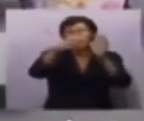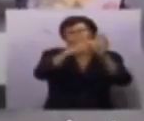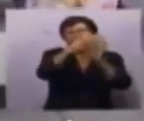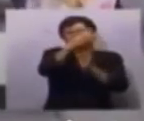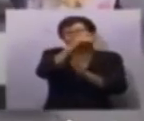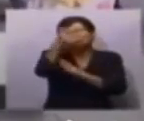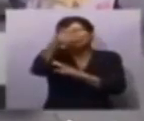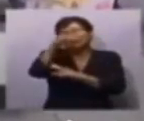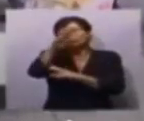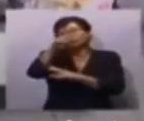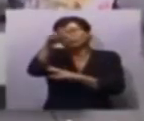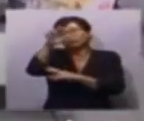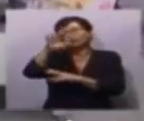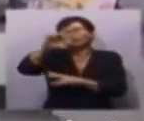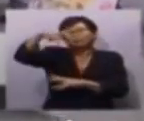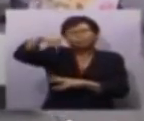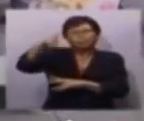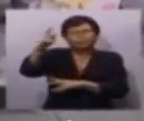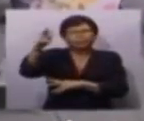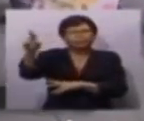dan Asmara Asmat PKR.